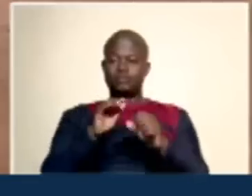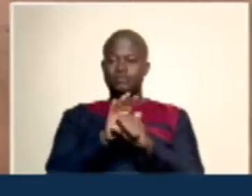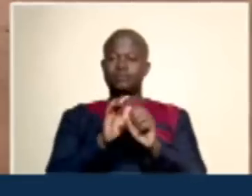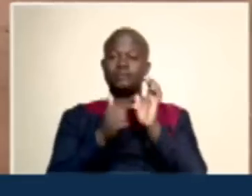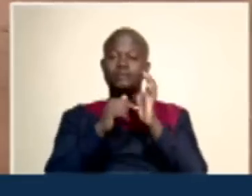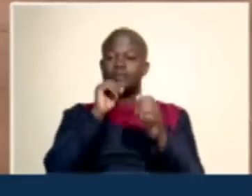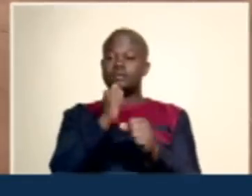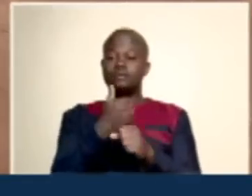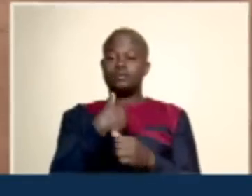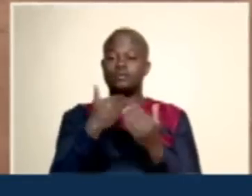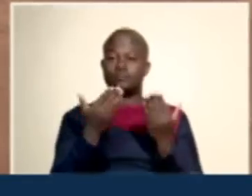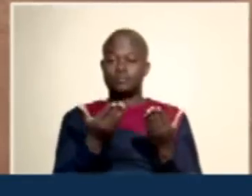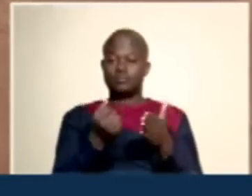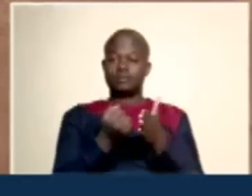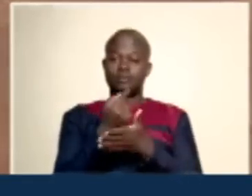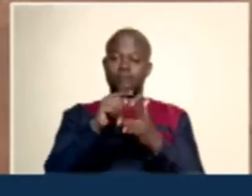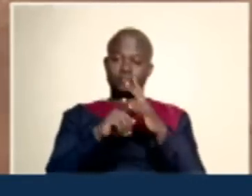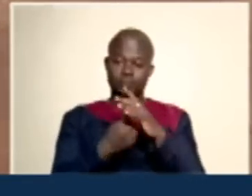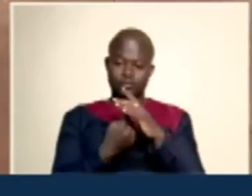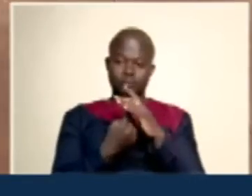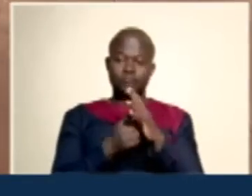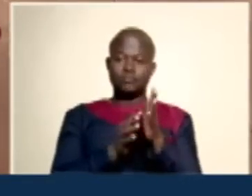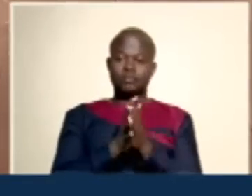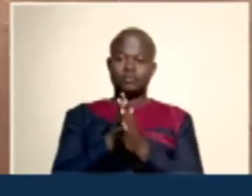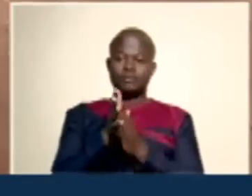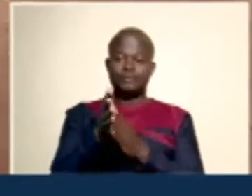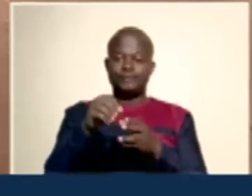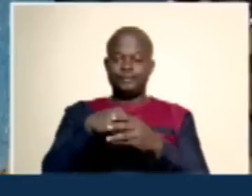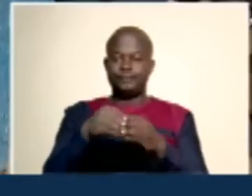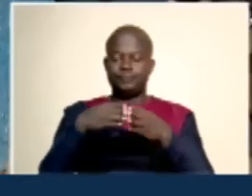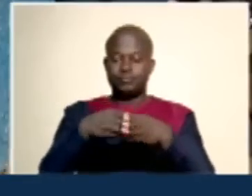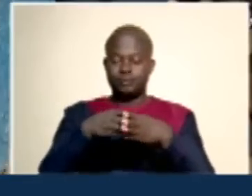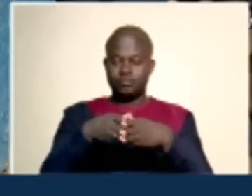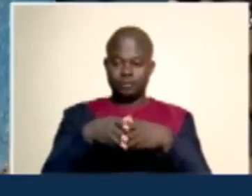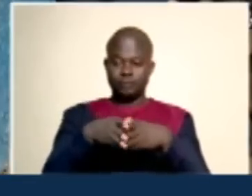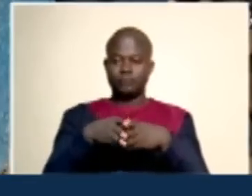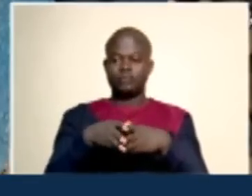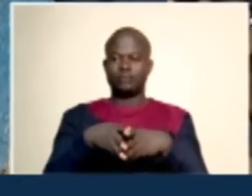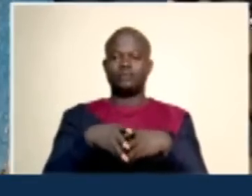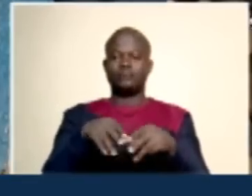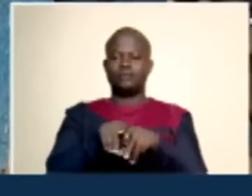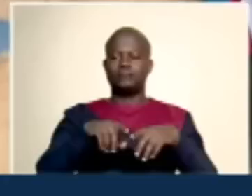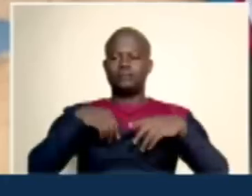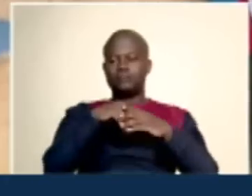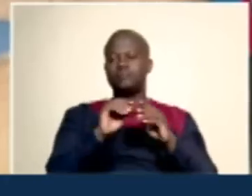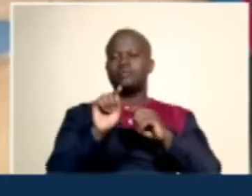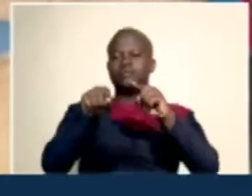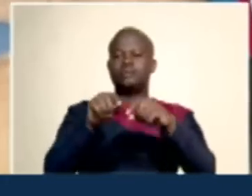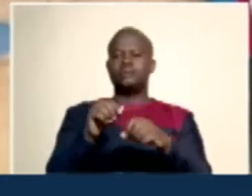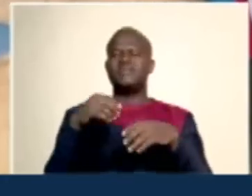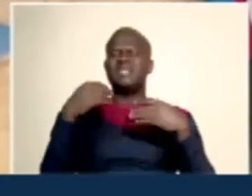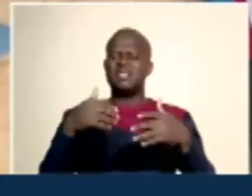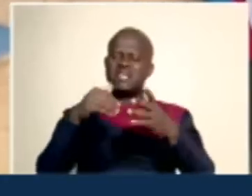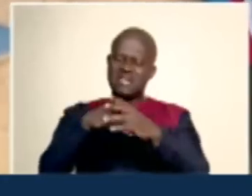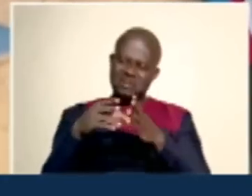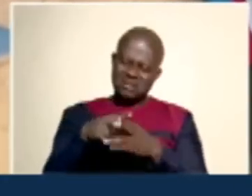ko nta mirimo bagira bishobora kuba intandaro yo kubashora mu busambanyi nk'uko abatuye n'abagenda muri iyi centre babisobanura. Barasambana cyane